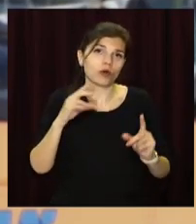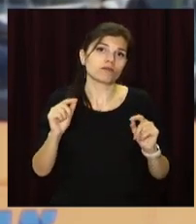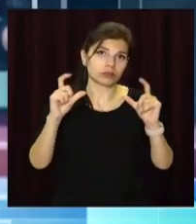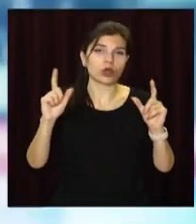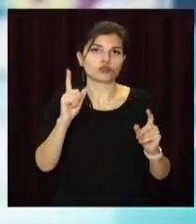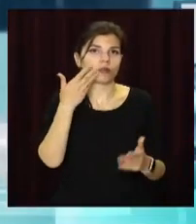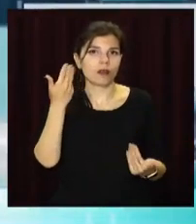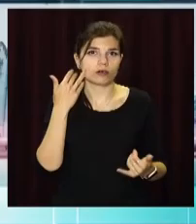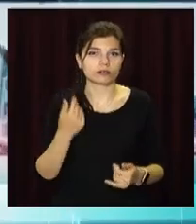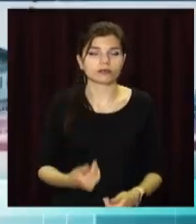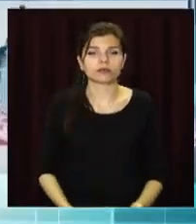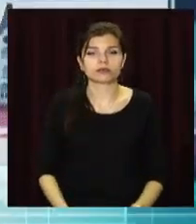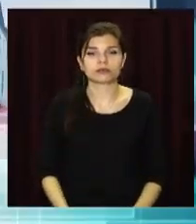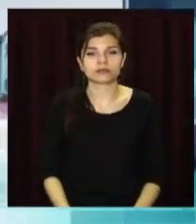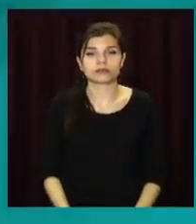проїзду.